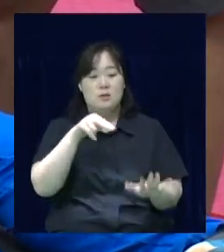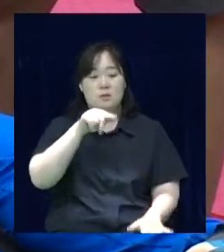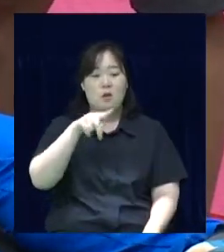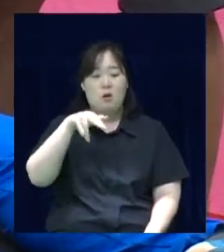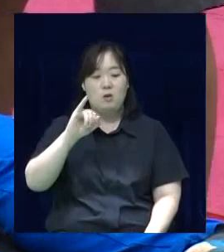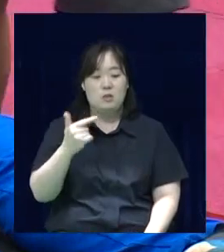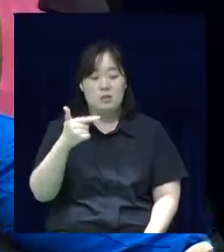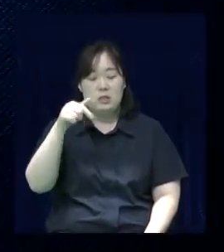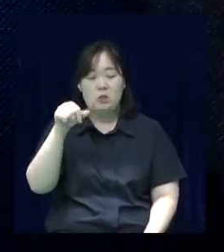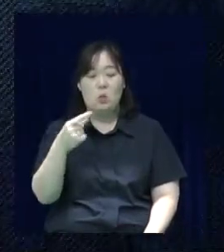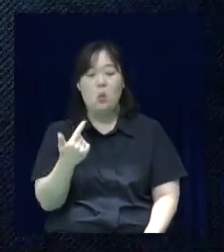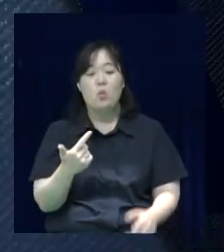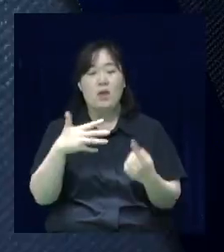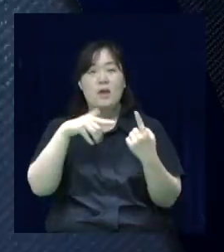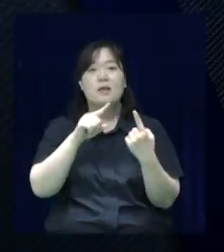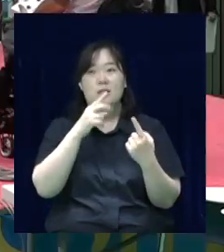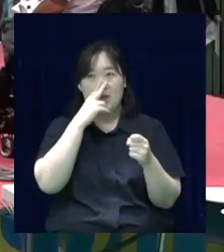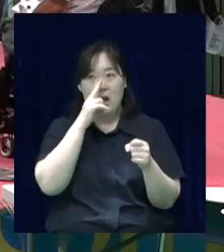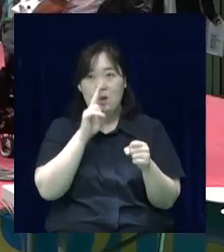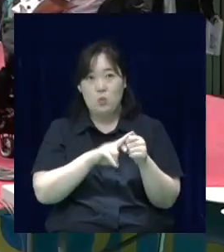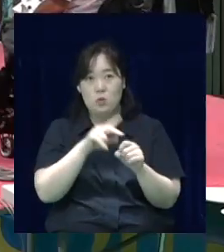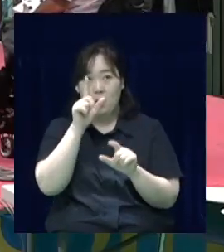장면이었었고요. 예.